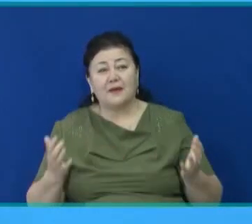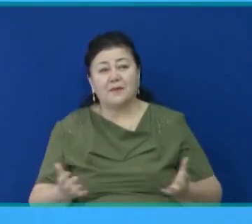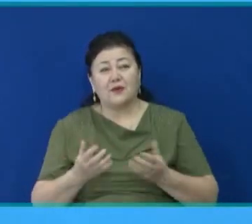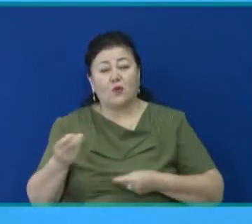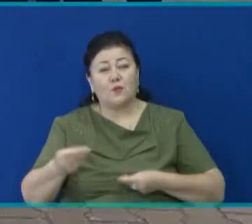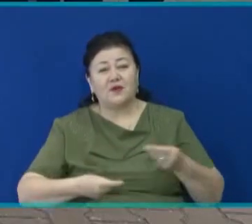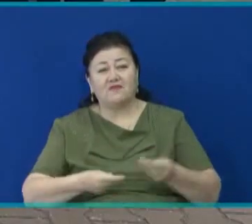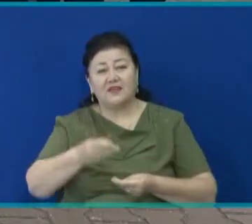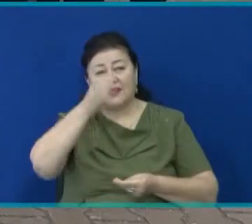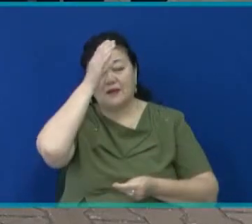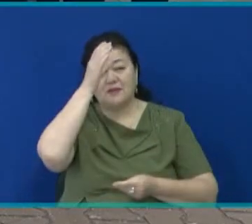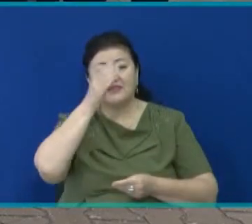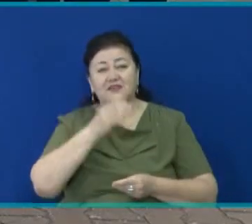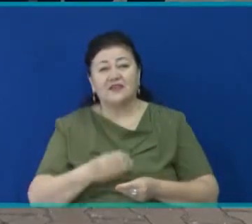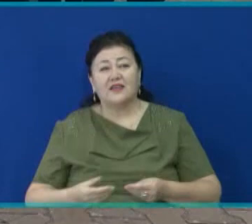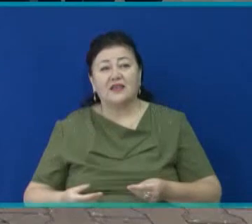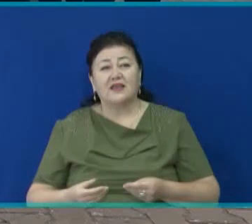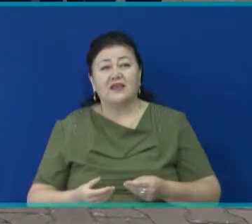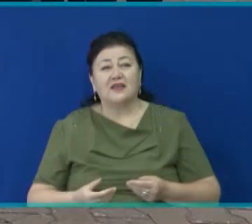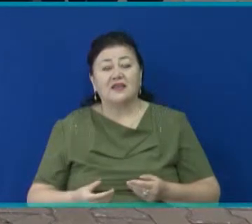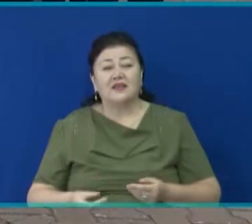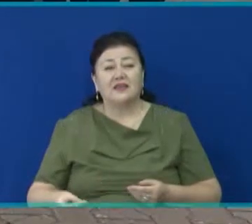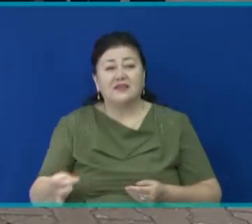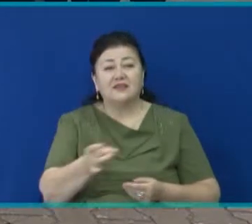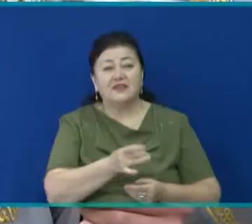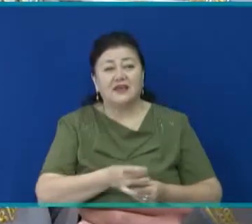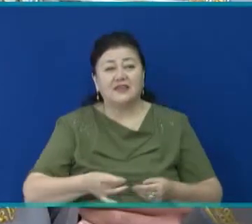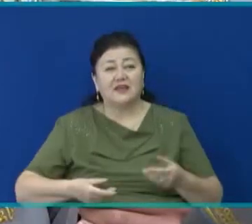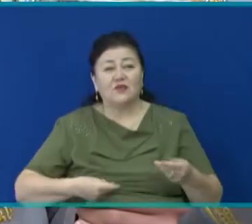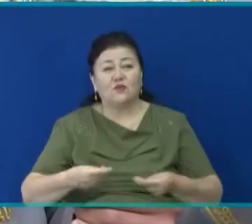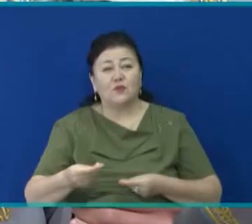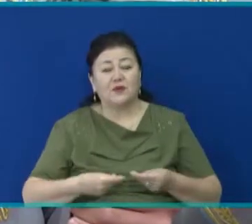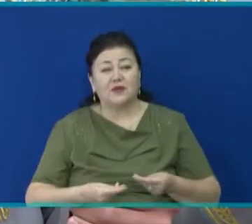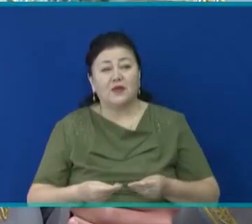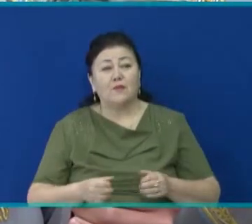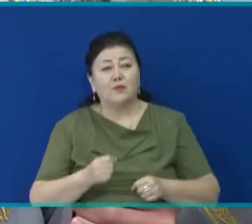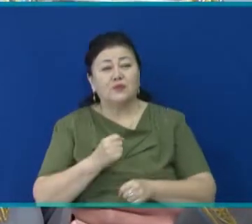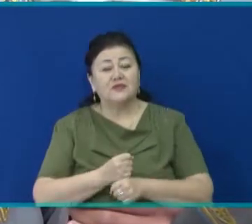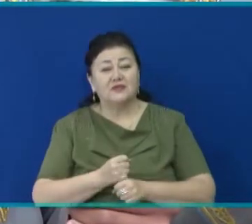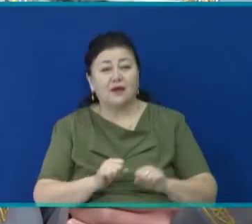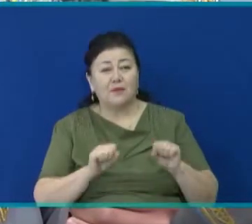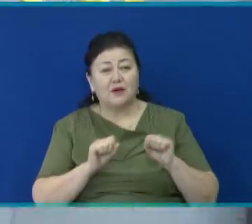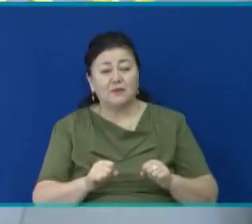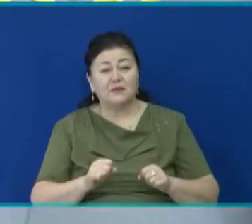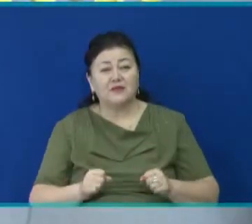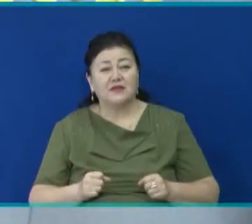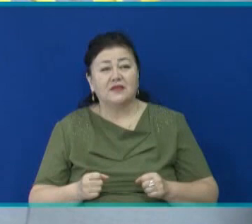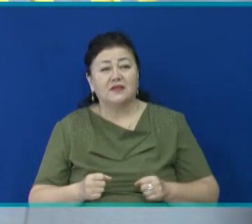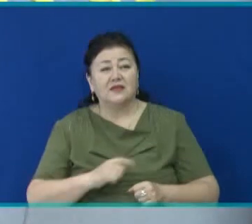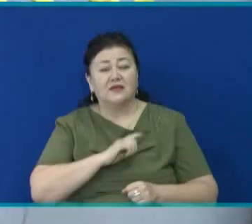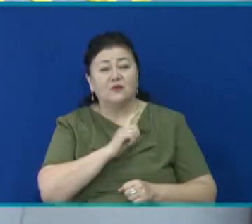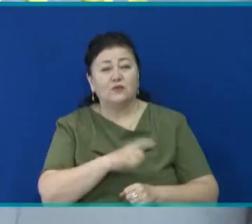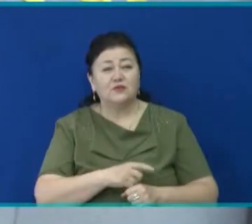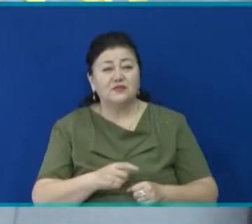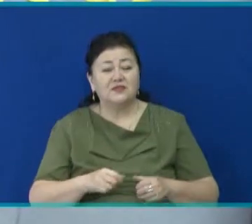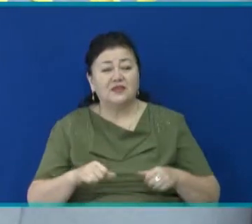Управления образования области Абай, войск регионального командования «Восток» и областного департамента по делам обороны, а также усилиями руководителей и членов